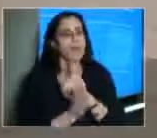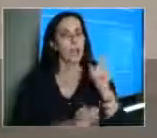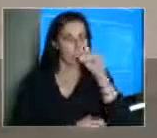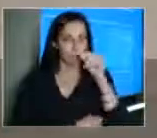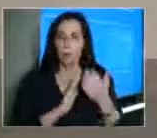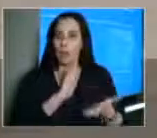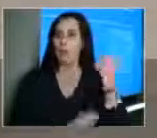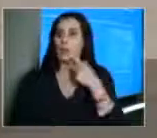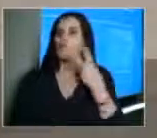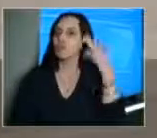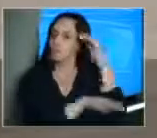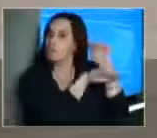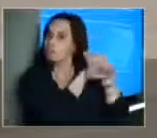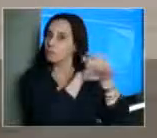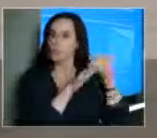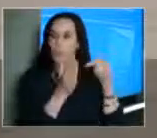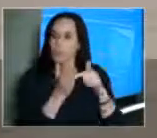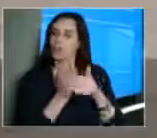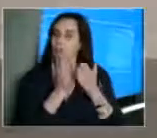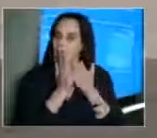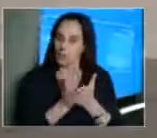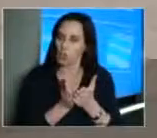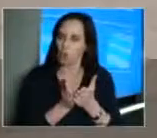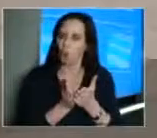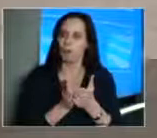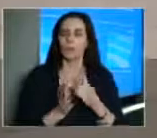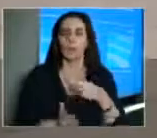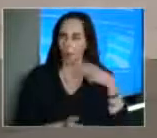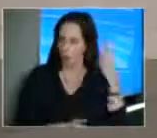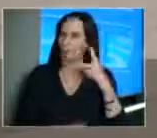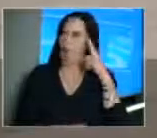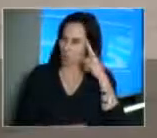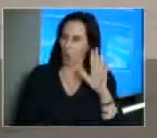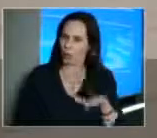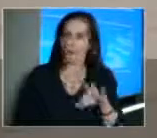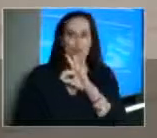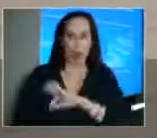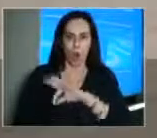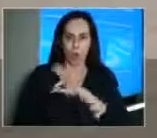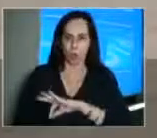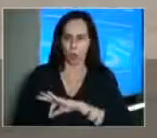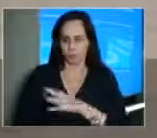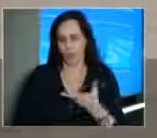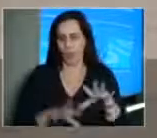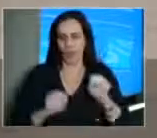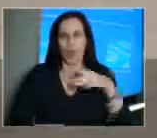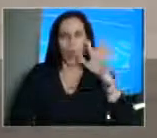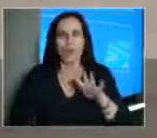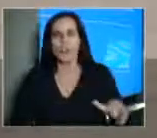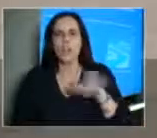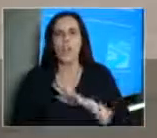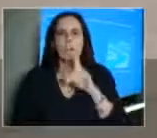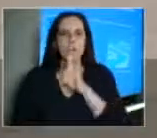לפוטין כבר לפני 2 כדי שיסייע בעניין הזה. אנחנו כמובן יודעים שהרוסים חולשים על מרבית השטח